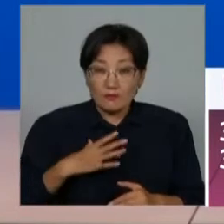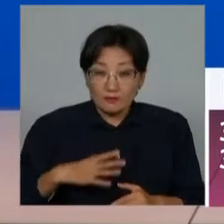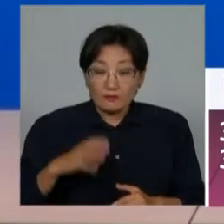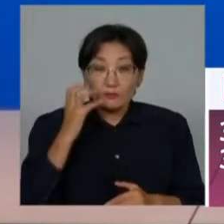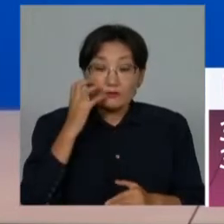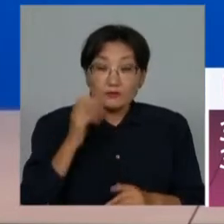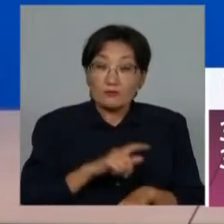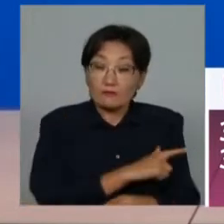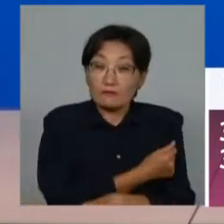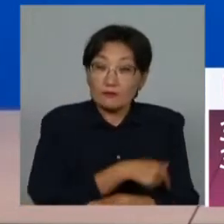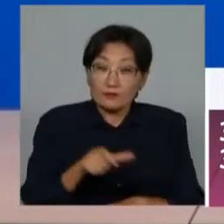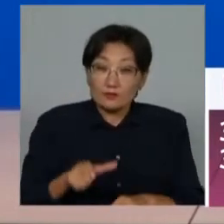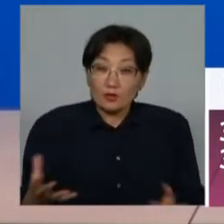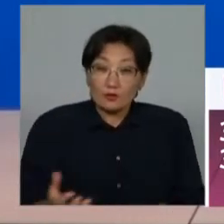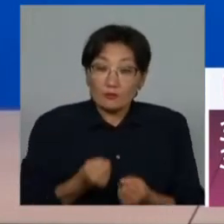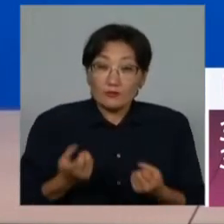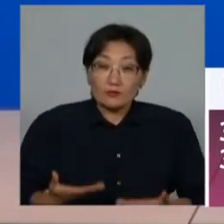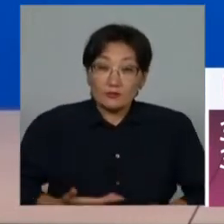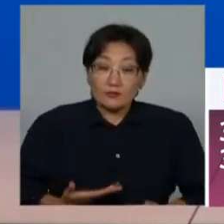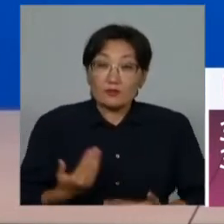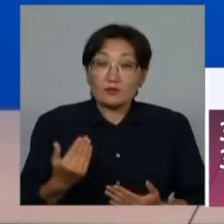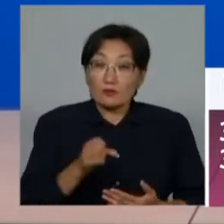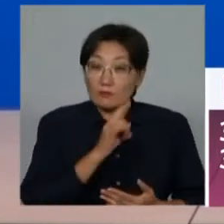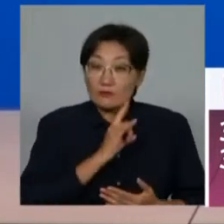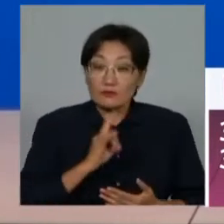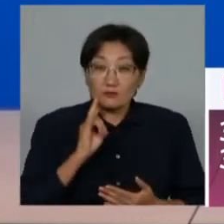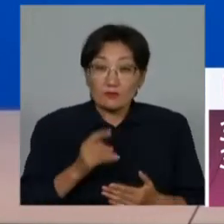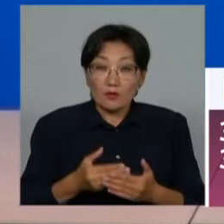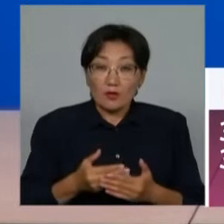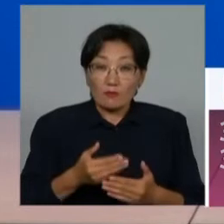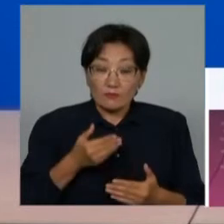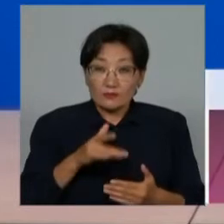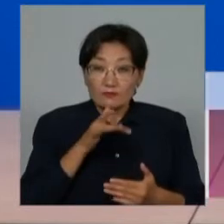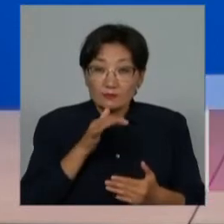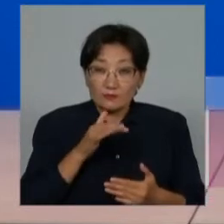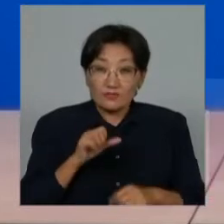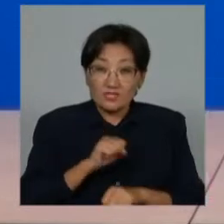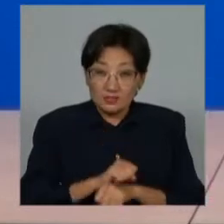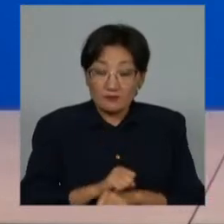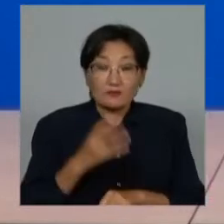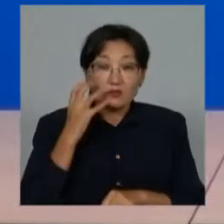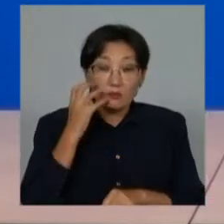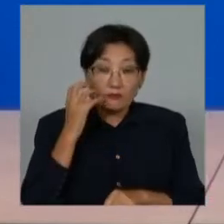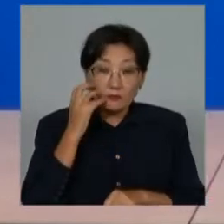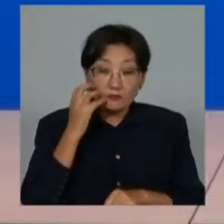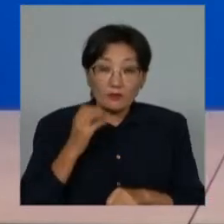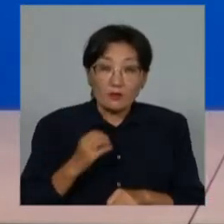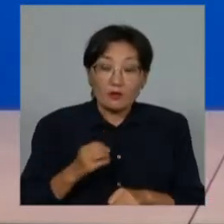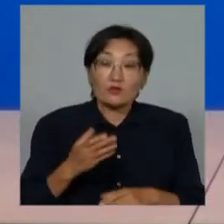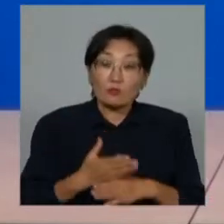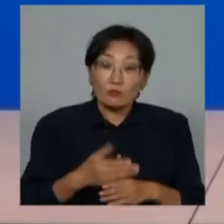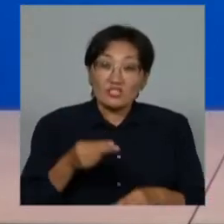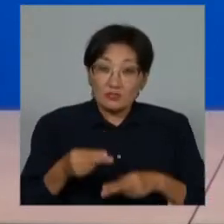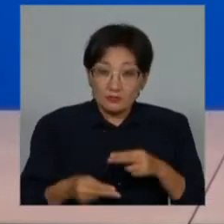И врачам приходится с целью спасения жизни самой беременной преждевременно прерывать беременность посредством кесарево